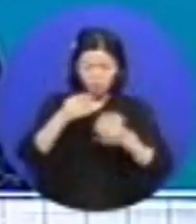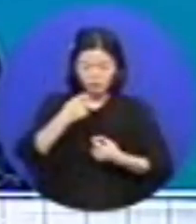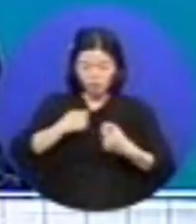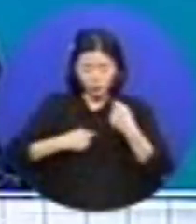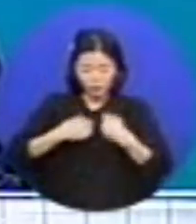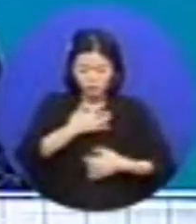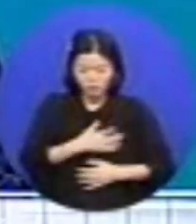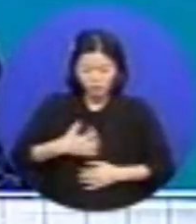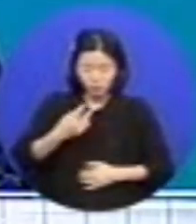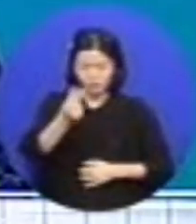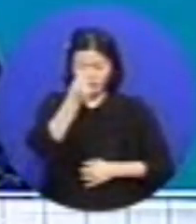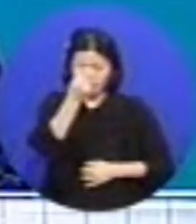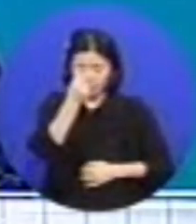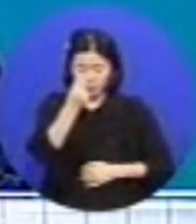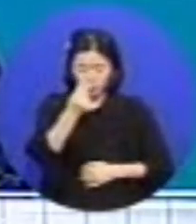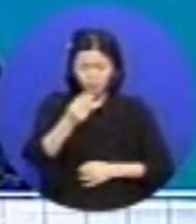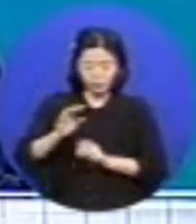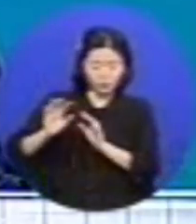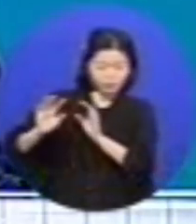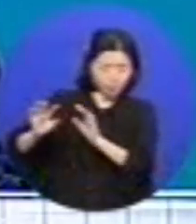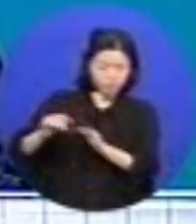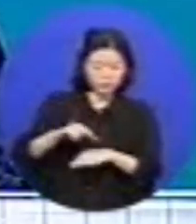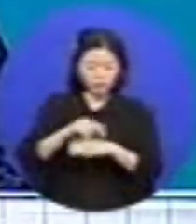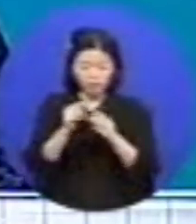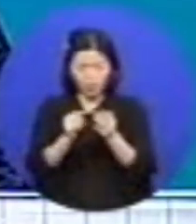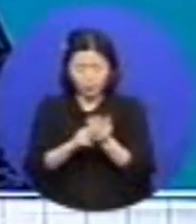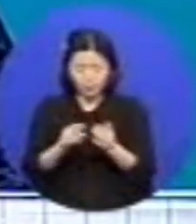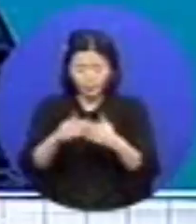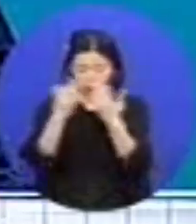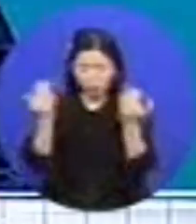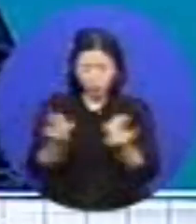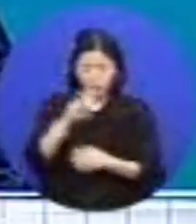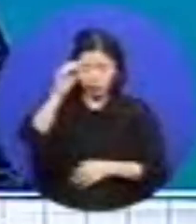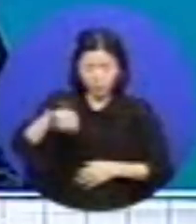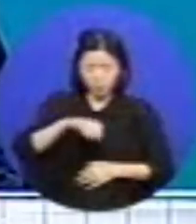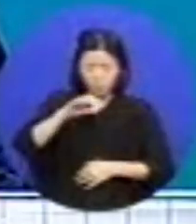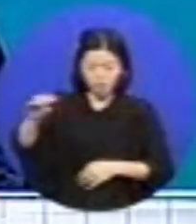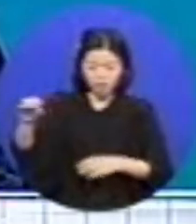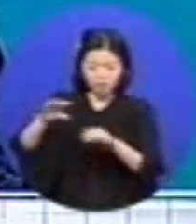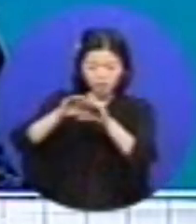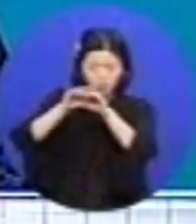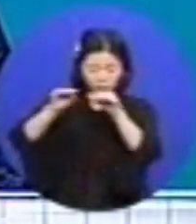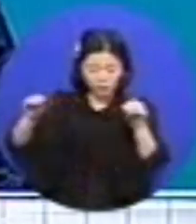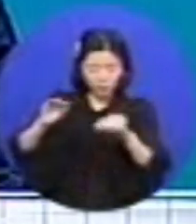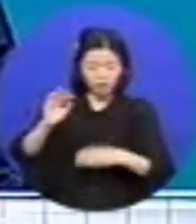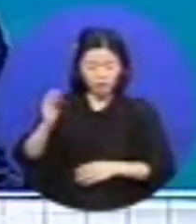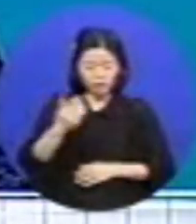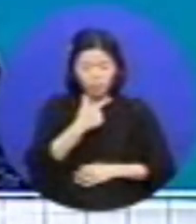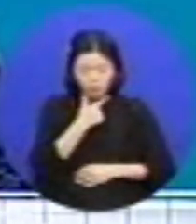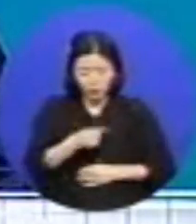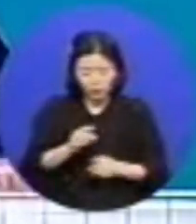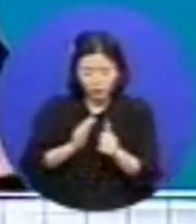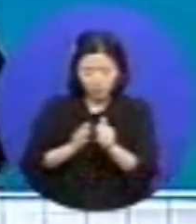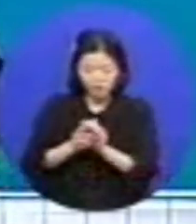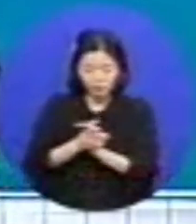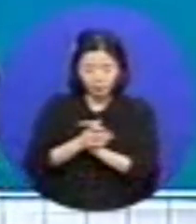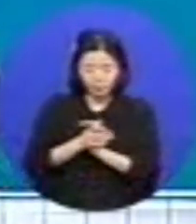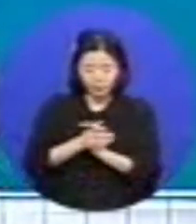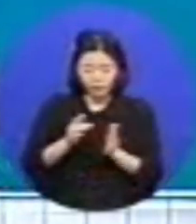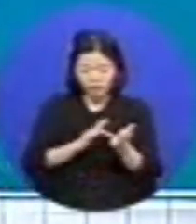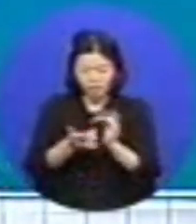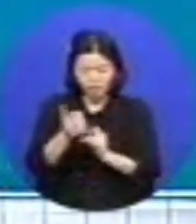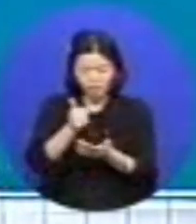슬픔, 근심, 거절감 주님 십자가에 완전히 해결되기를 원합니다. 예수님과 함께